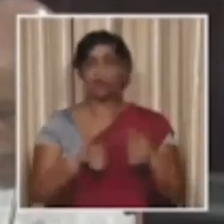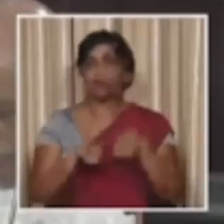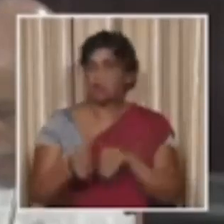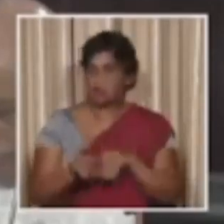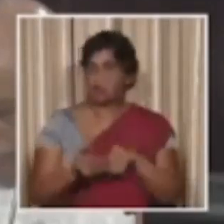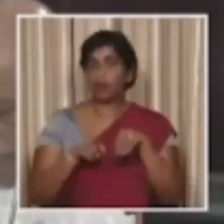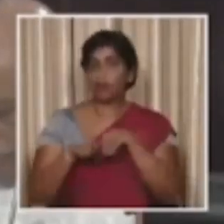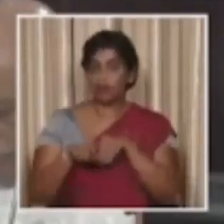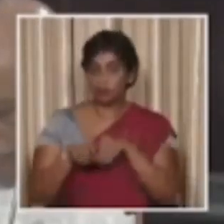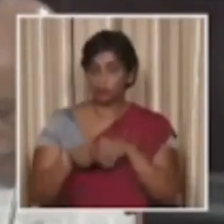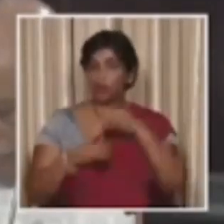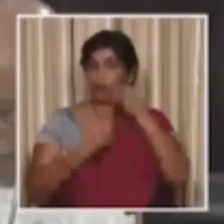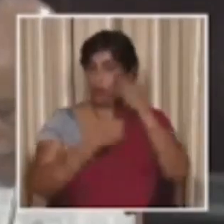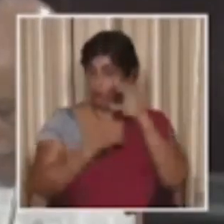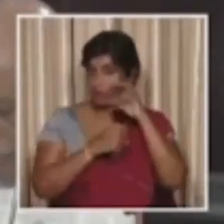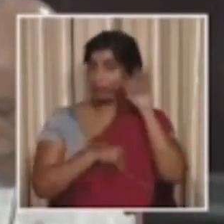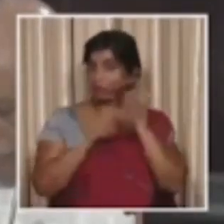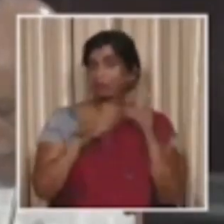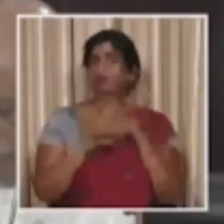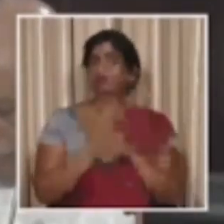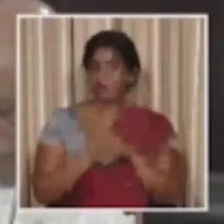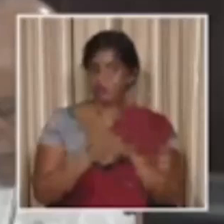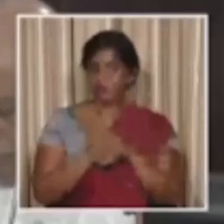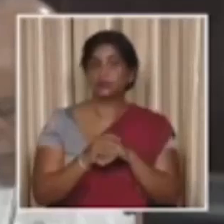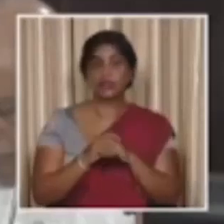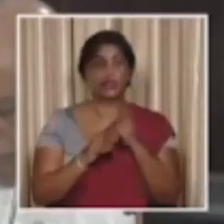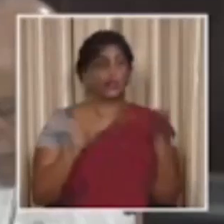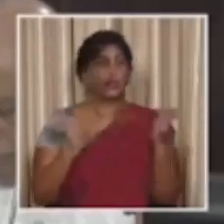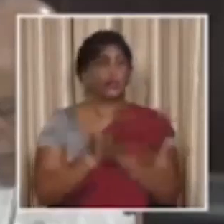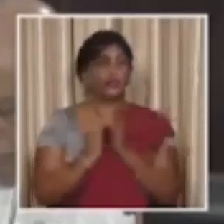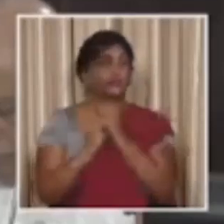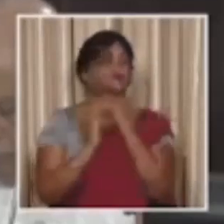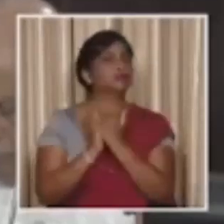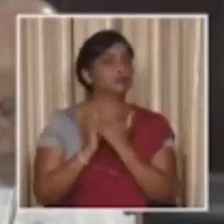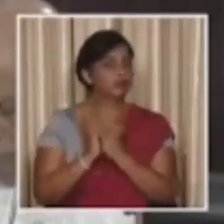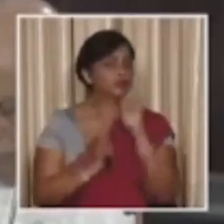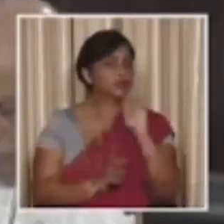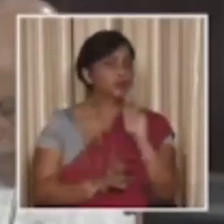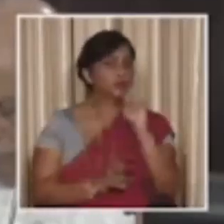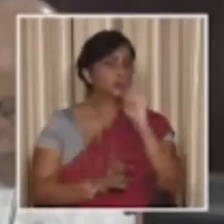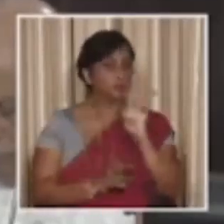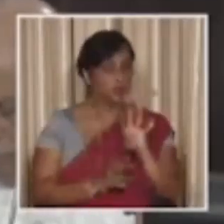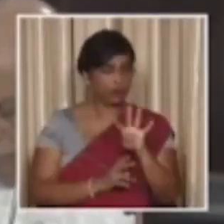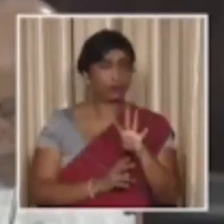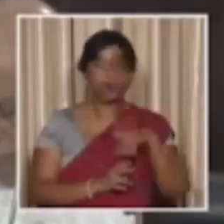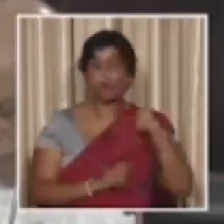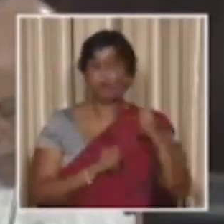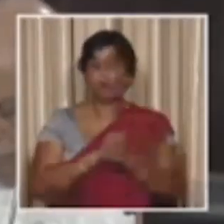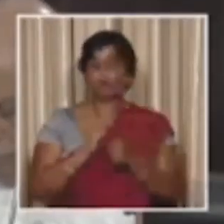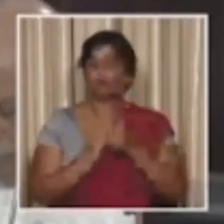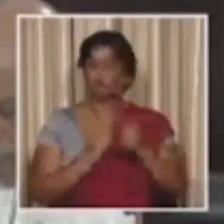ගොවීන් කෘෂි විද්‍යාඥයන්ගෙන් සමන්විත ඒකාබද්ධ වැඩසටහනක් 2024 මහා